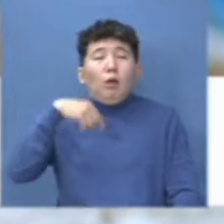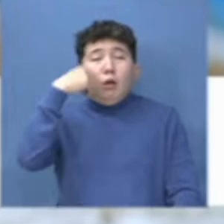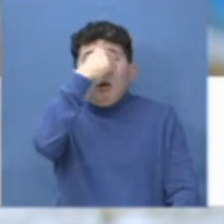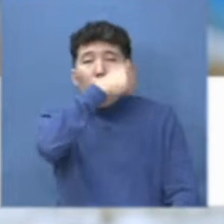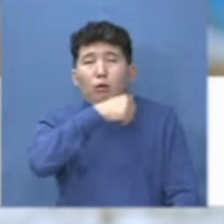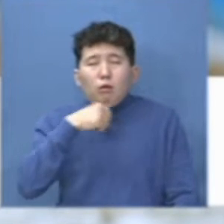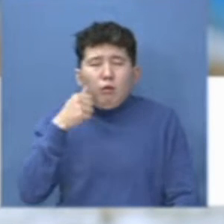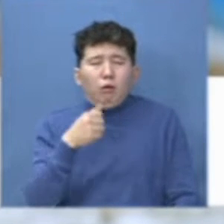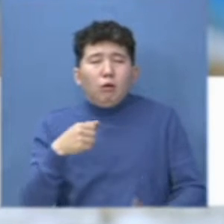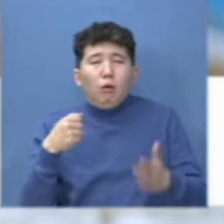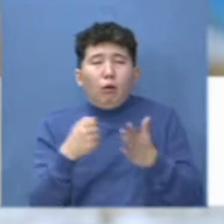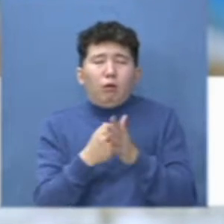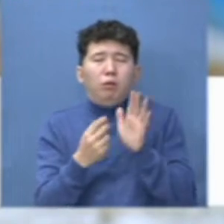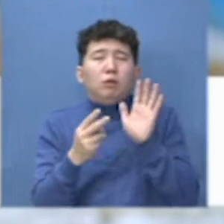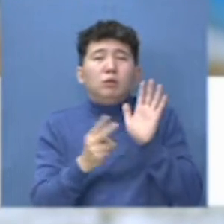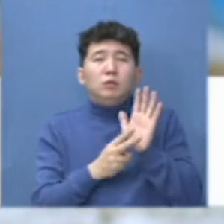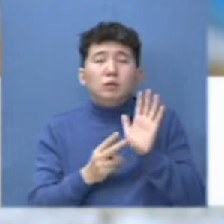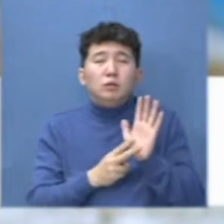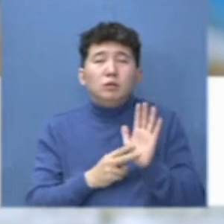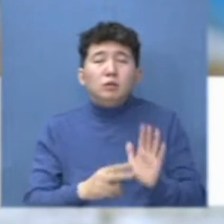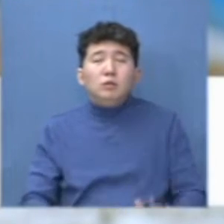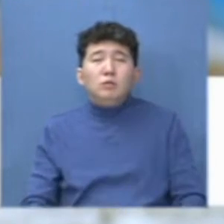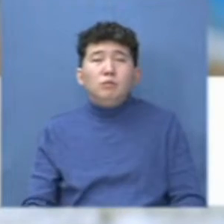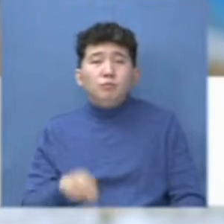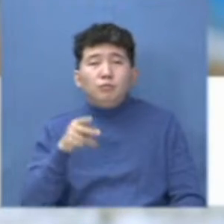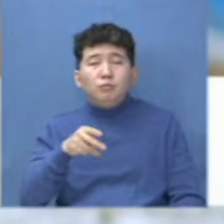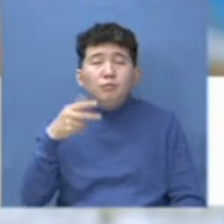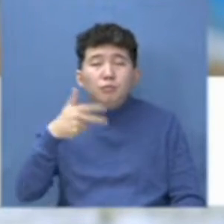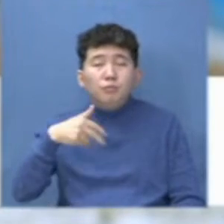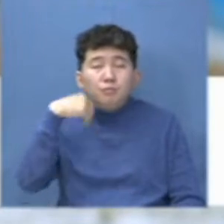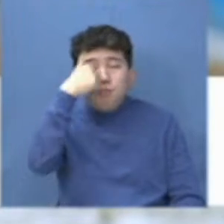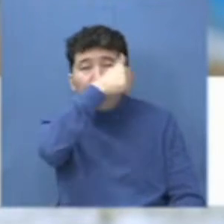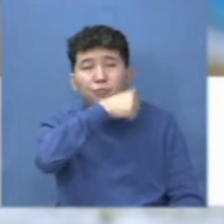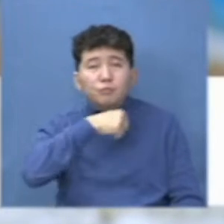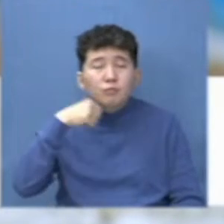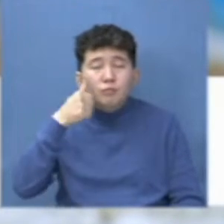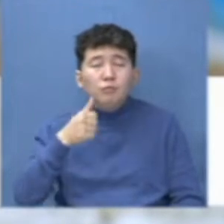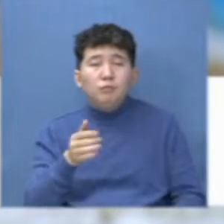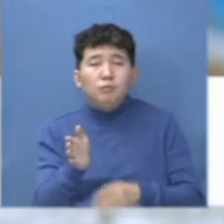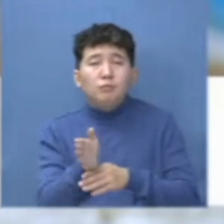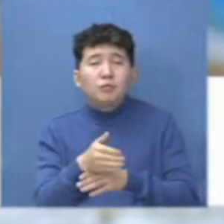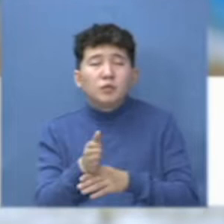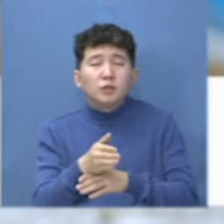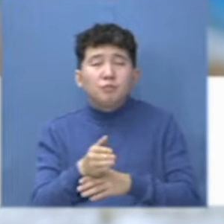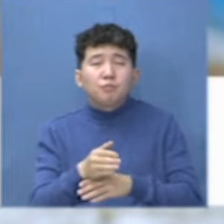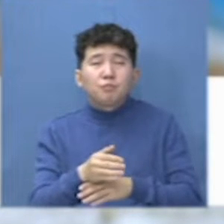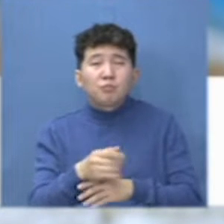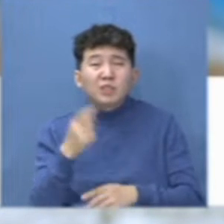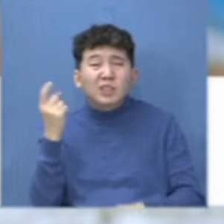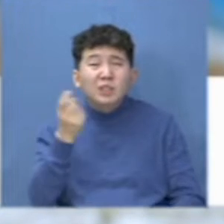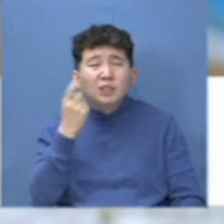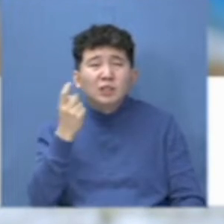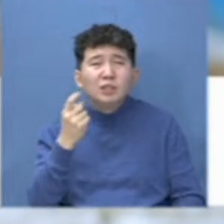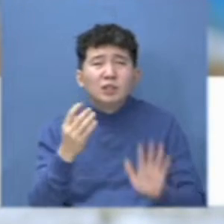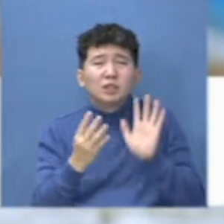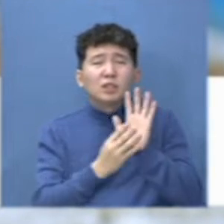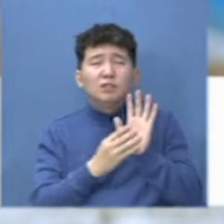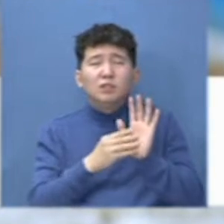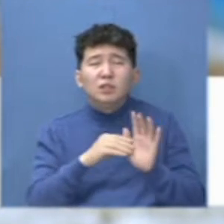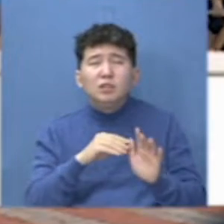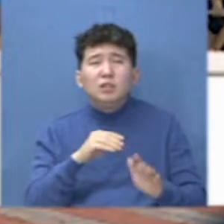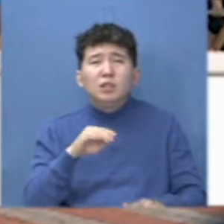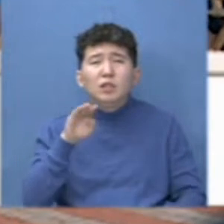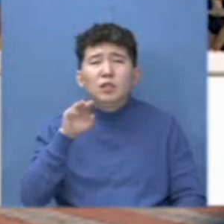санын 7-ге дейін жеткізіп жоспарланған. Осылайша 2030 жылға қарай өңірдегі балық өндіру көлемі 9000 тоннаға дейін